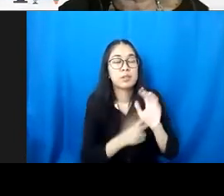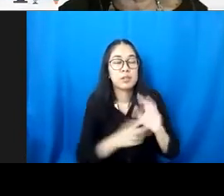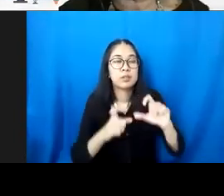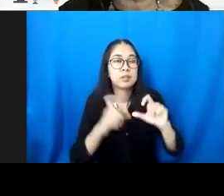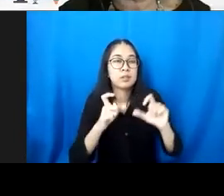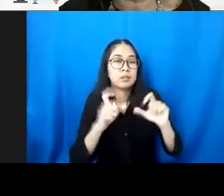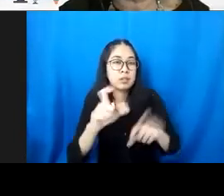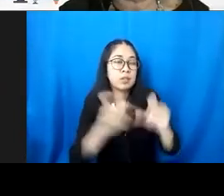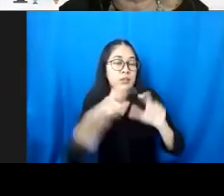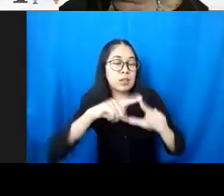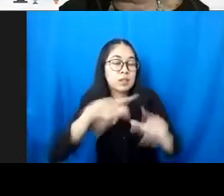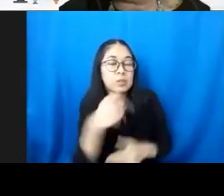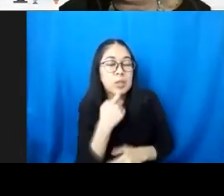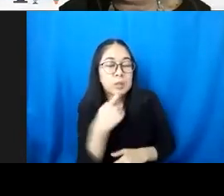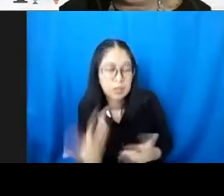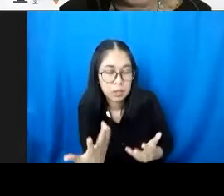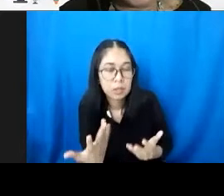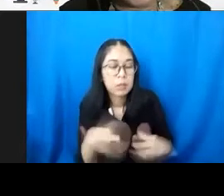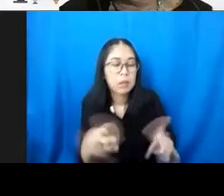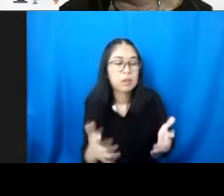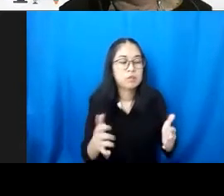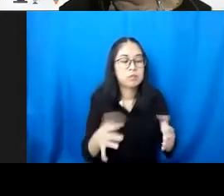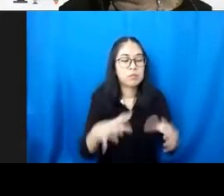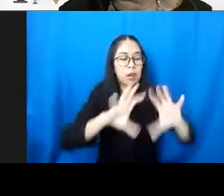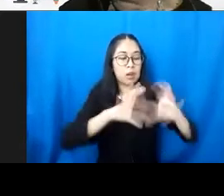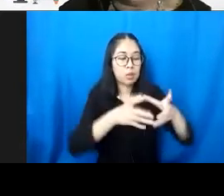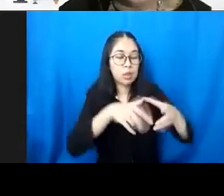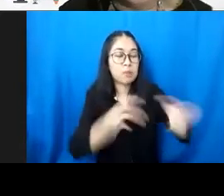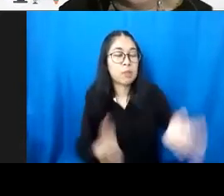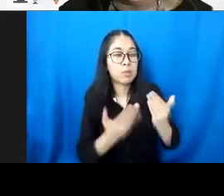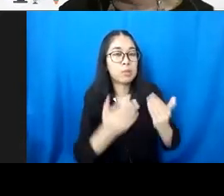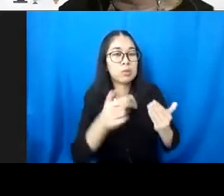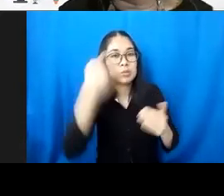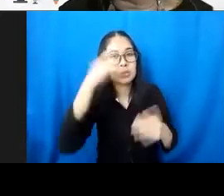membangun kapasitas anggota Sanksi SE untuk menagih